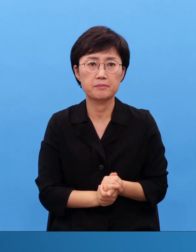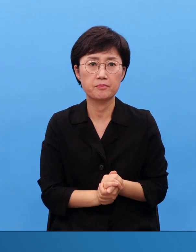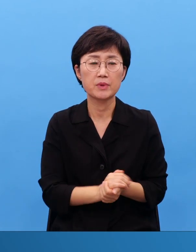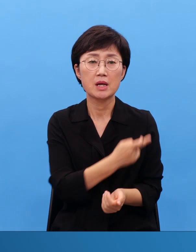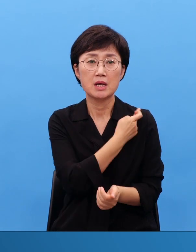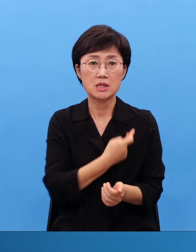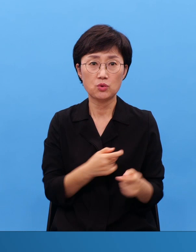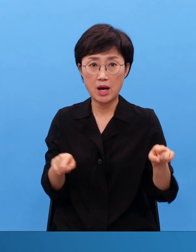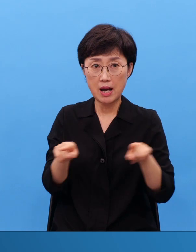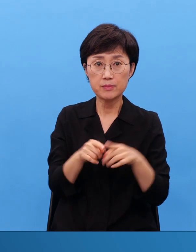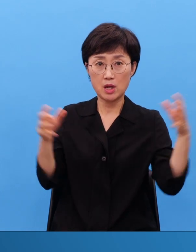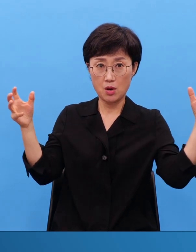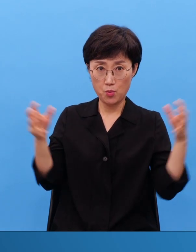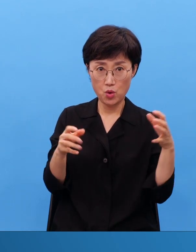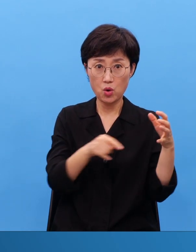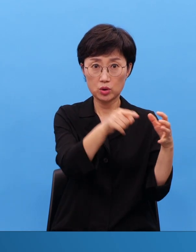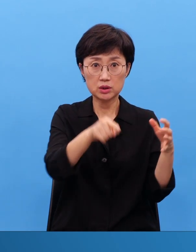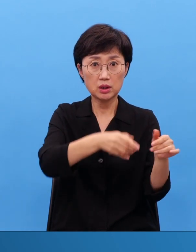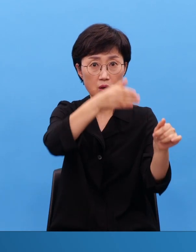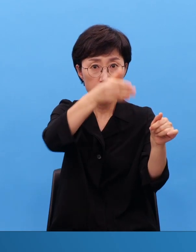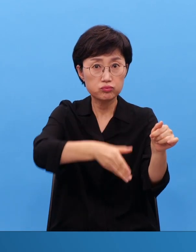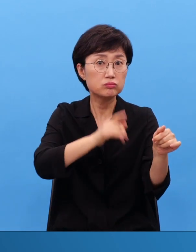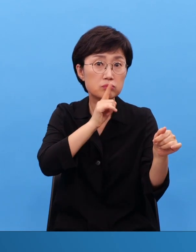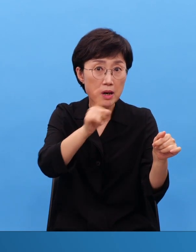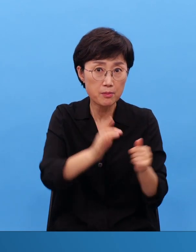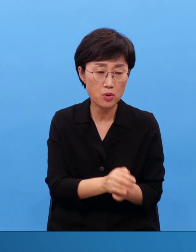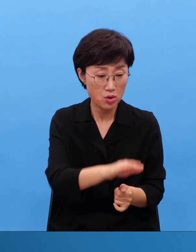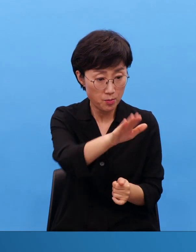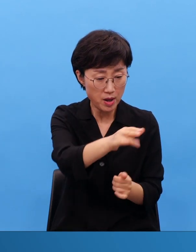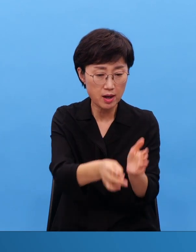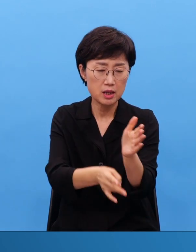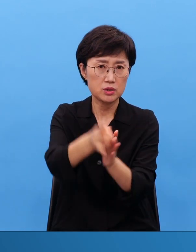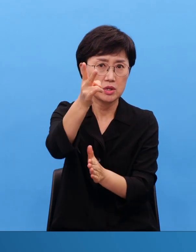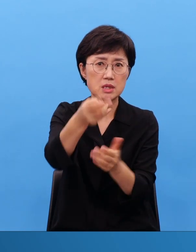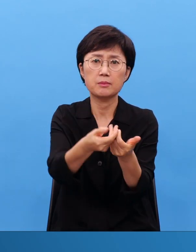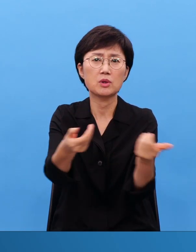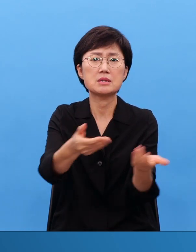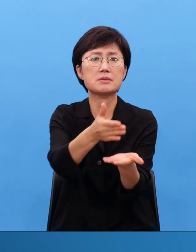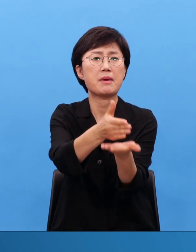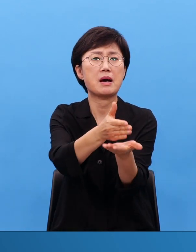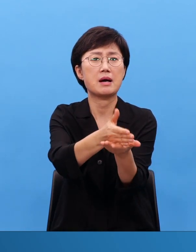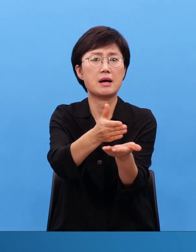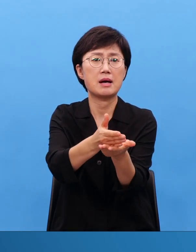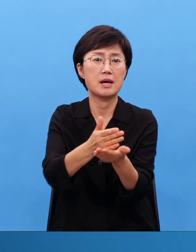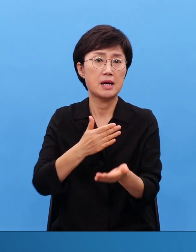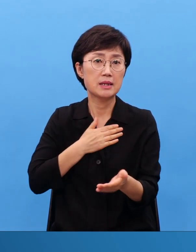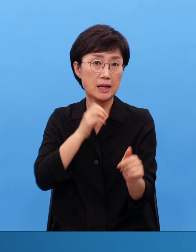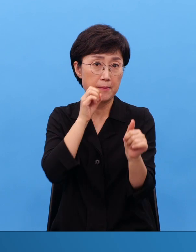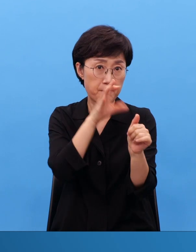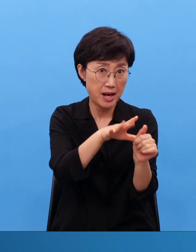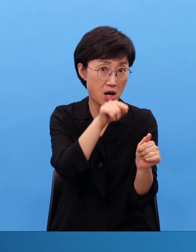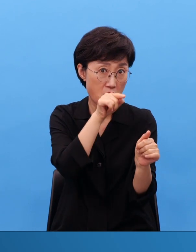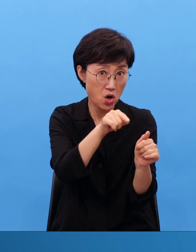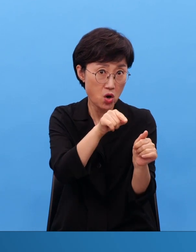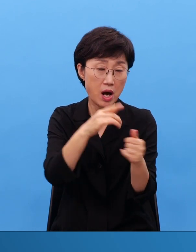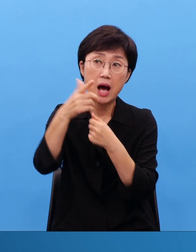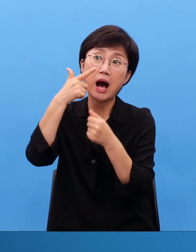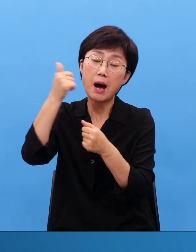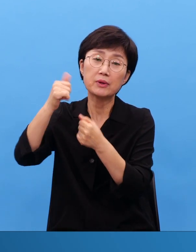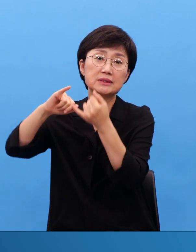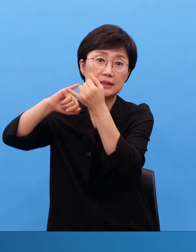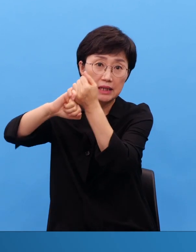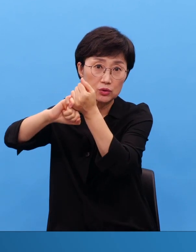말씀하시니라. 사도와 함께 모이사 그들에게 분부하여 이르시되 예루살렘을 떠나지 말고 내게서 들은